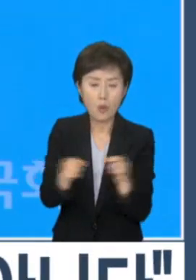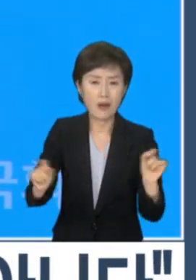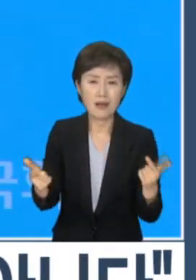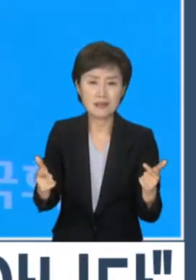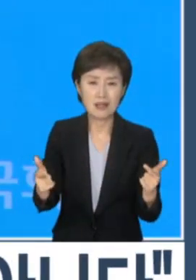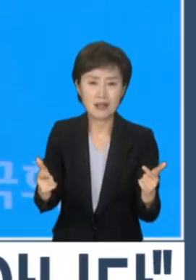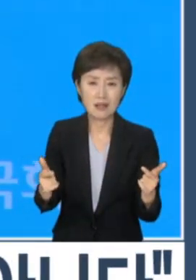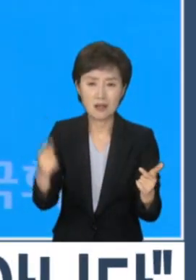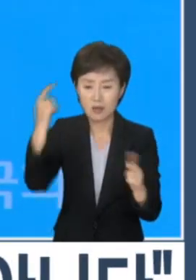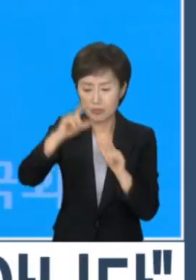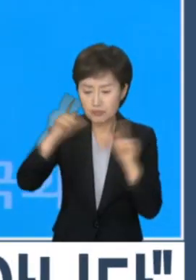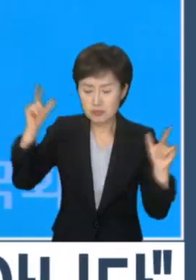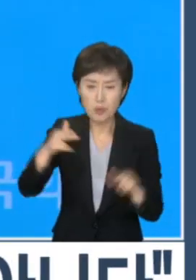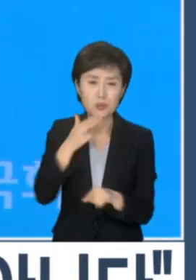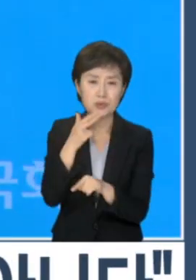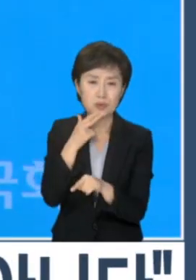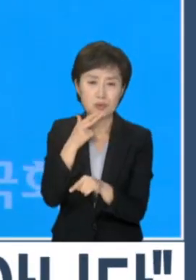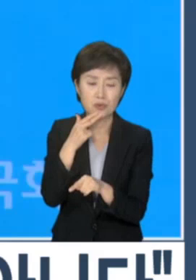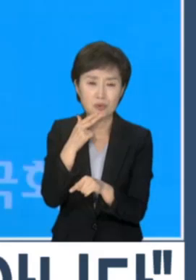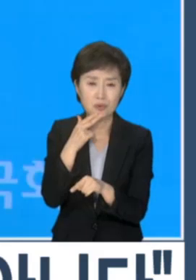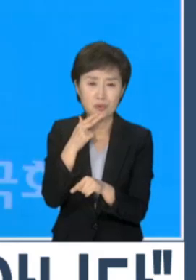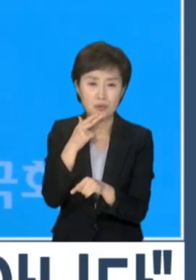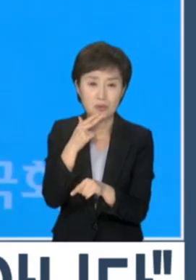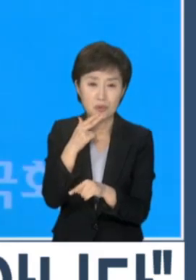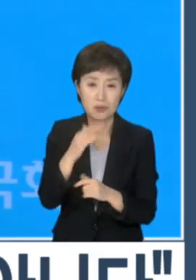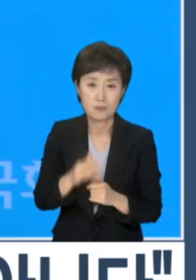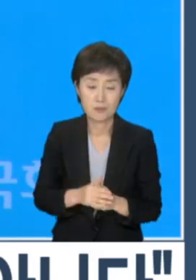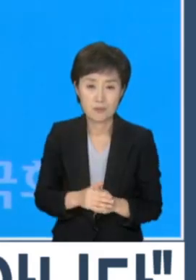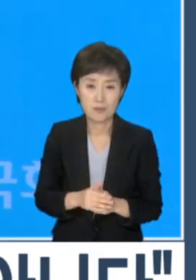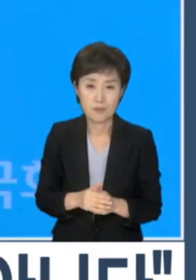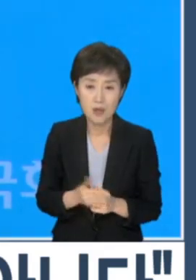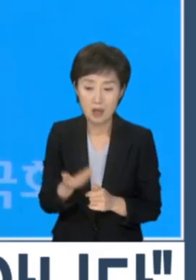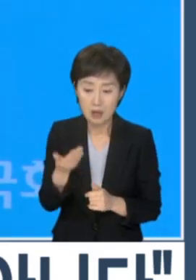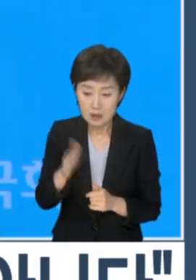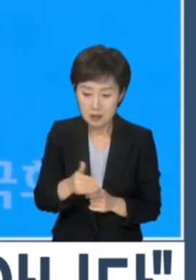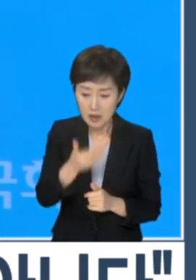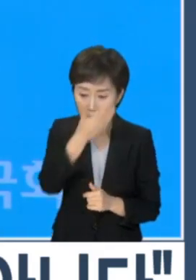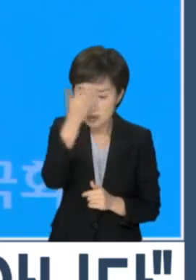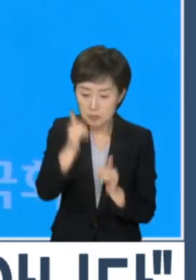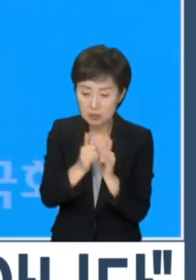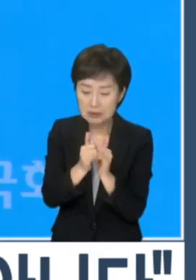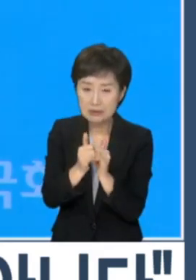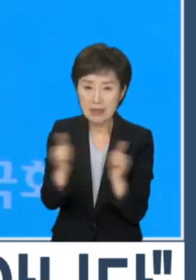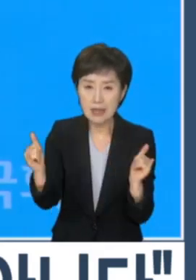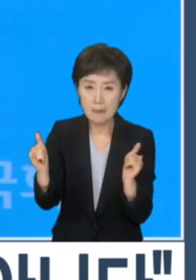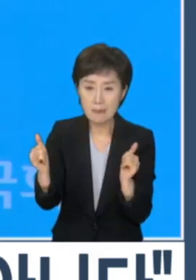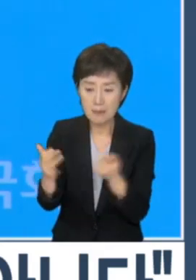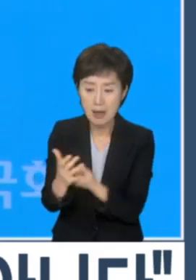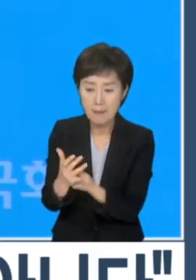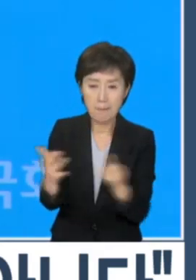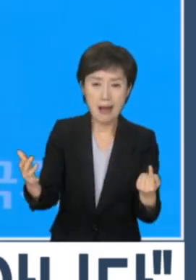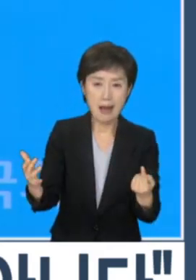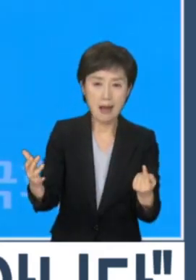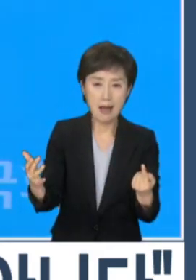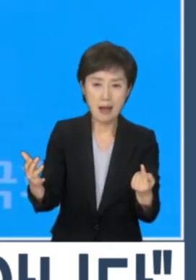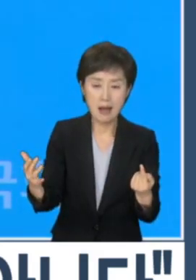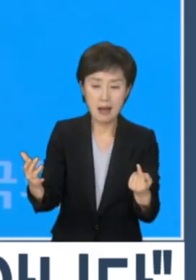큰 비중을 차지했던 분도 아닌데 이제 청년들의 이탈이 지속이 되는 거 아닌가 하는 우려가